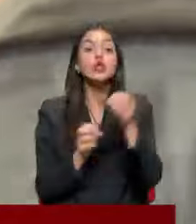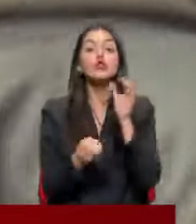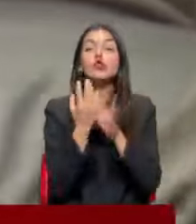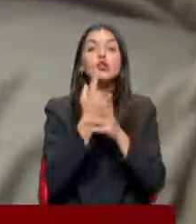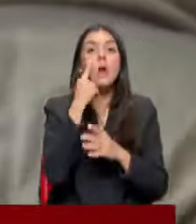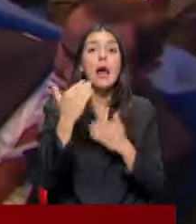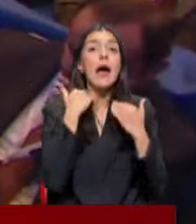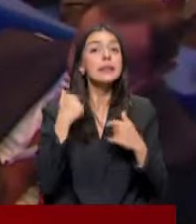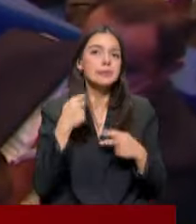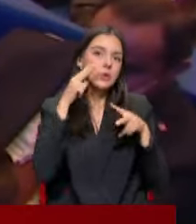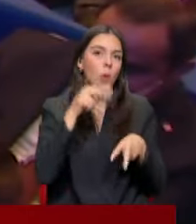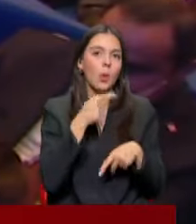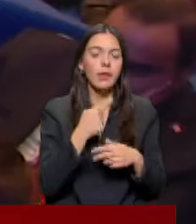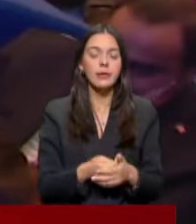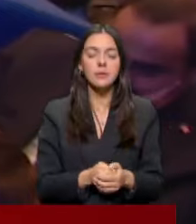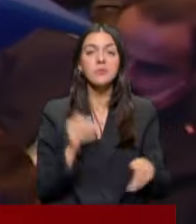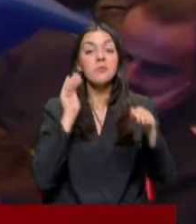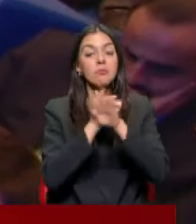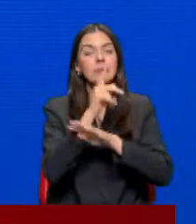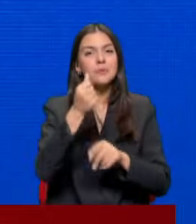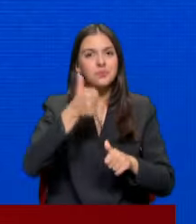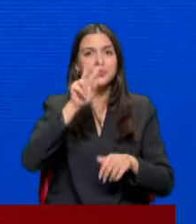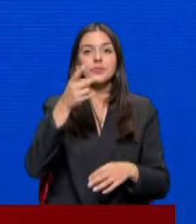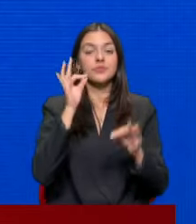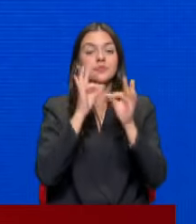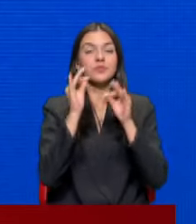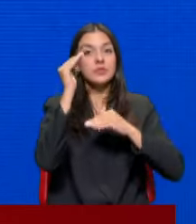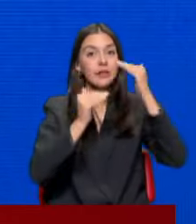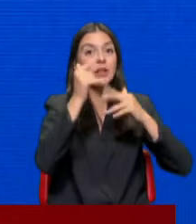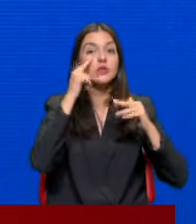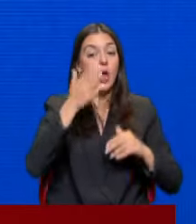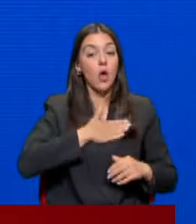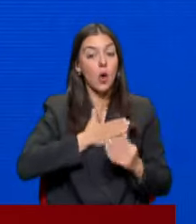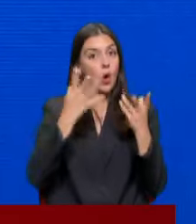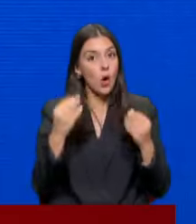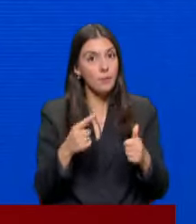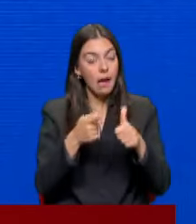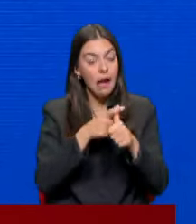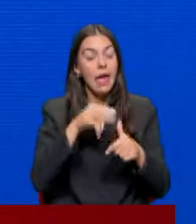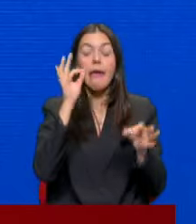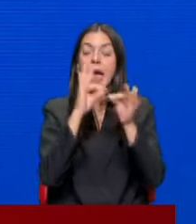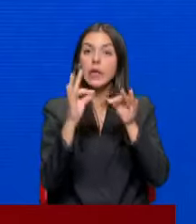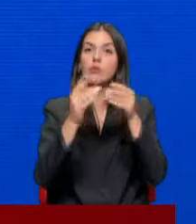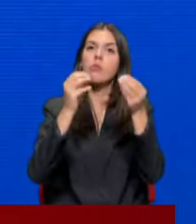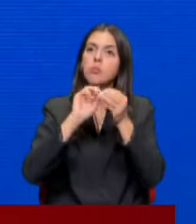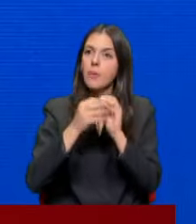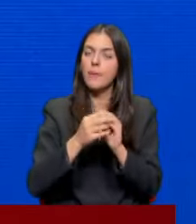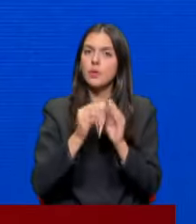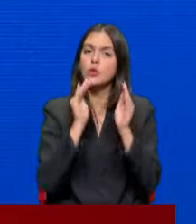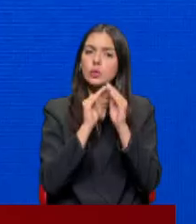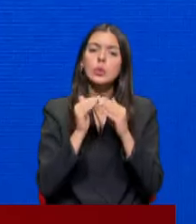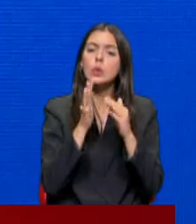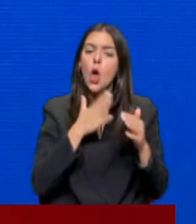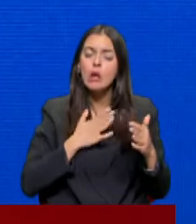olarak bizi görüyor dedi. Hayat pahalılığı ve enflasyon başta olmak üzere ekonomideki zorlukların